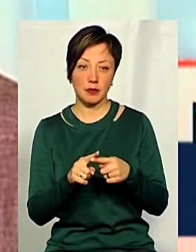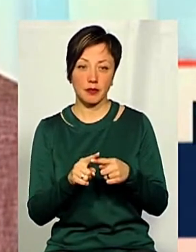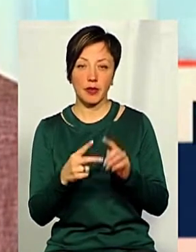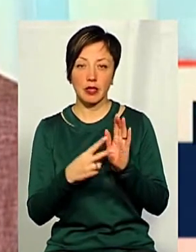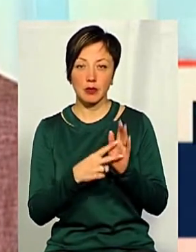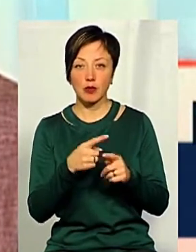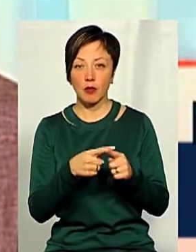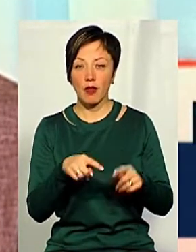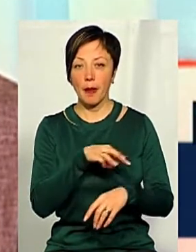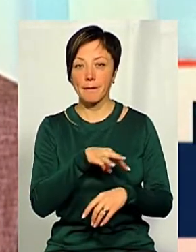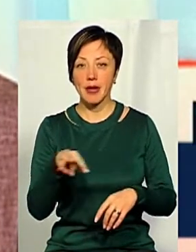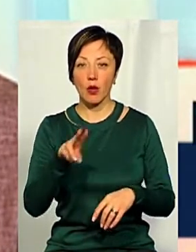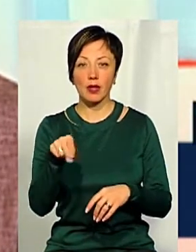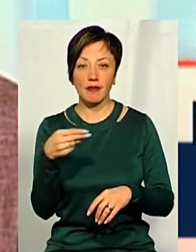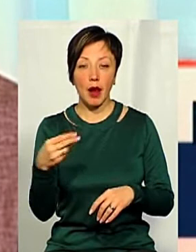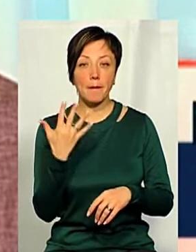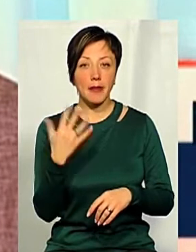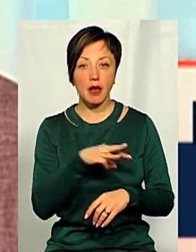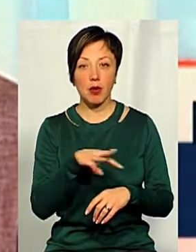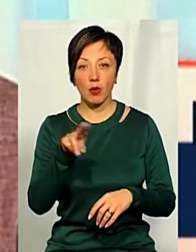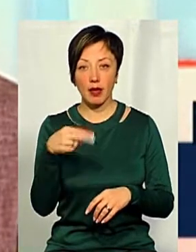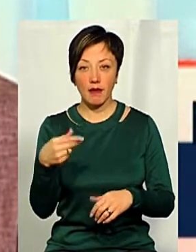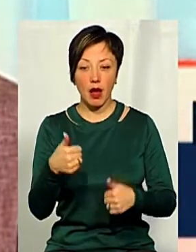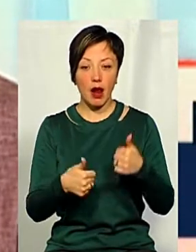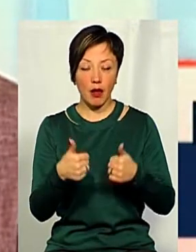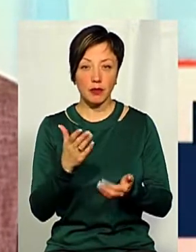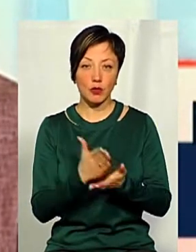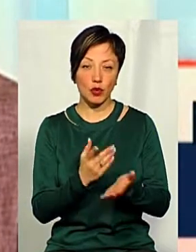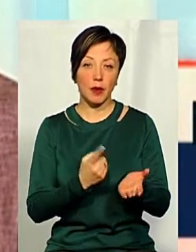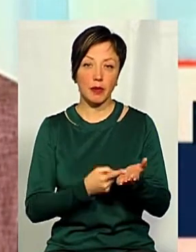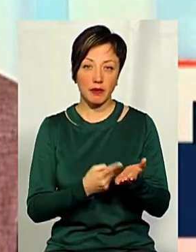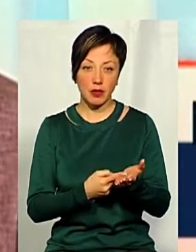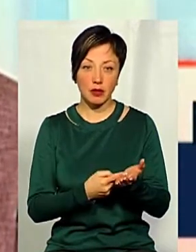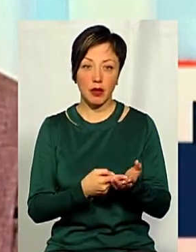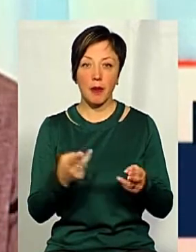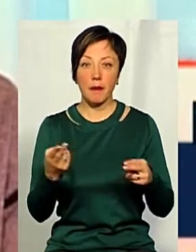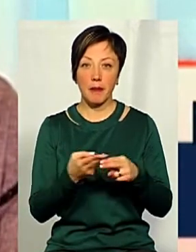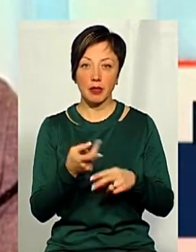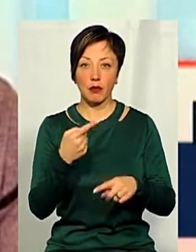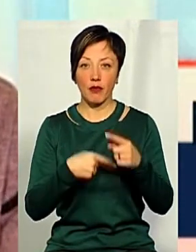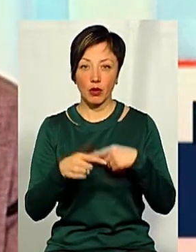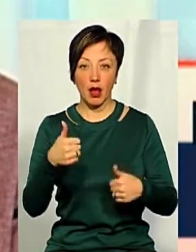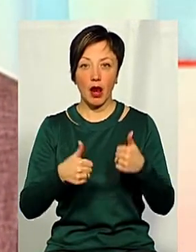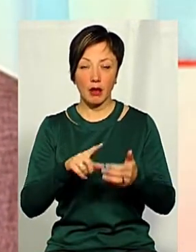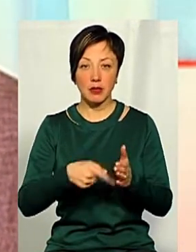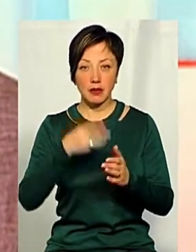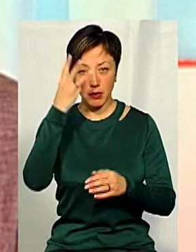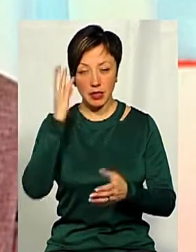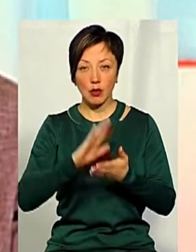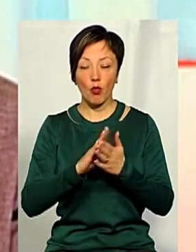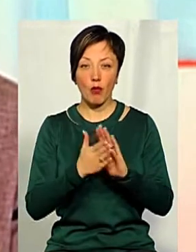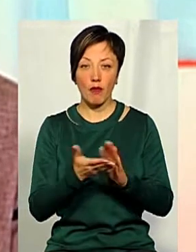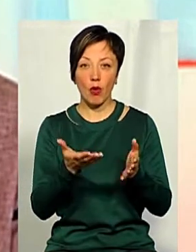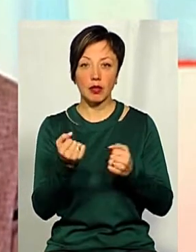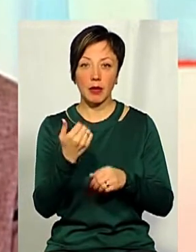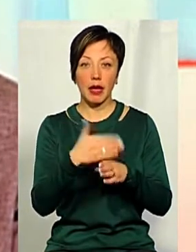7,5 мільйонів євро. З них 5 мільйонів євро гранту є підтверджених, безповоротних, безкоштовних грант для міста Хмельницького за умови отримання